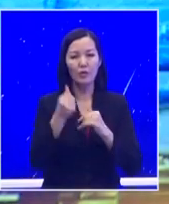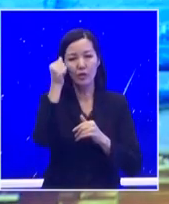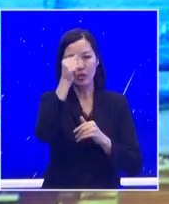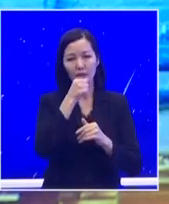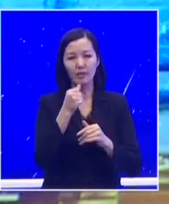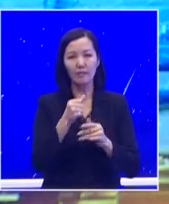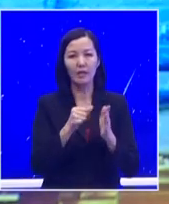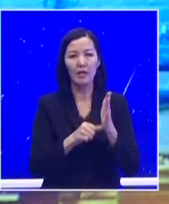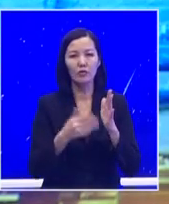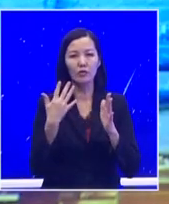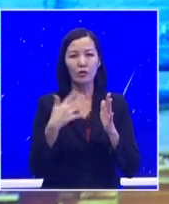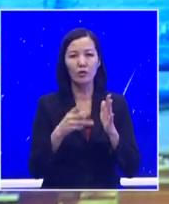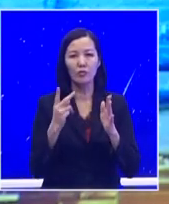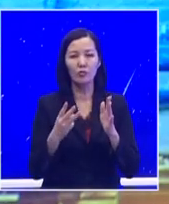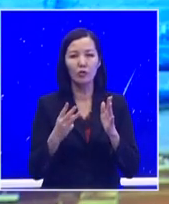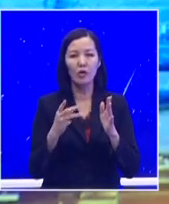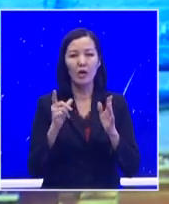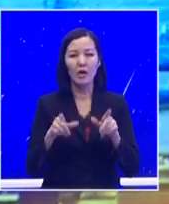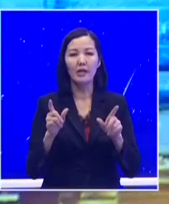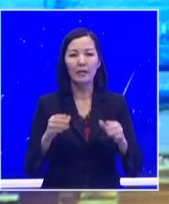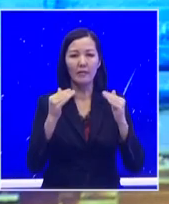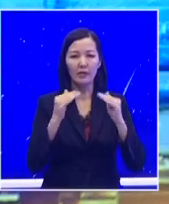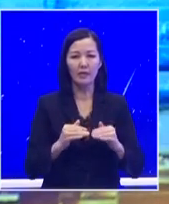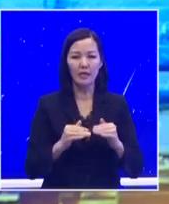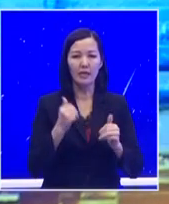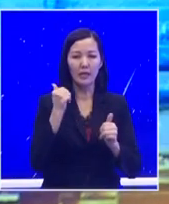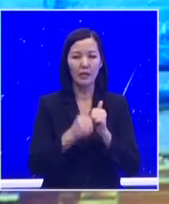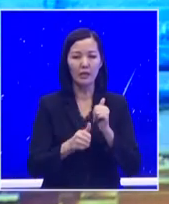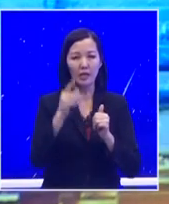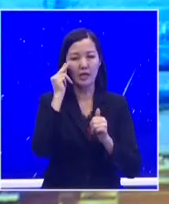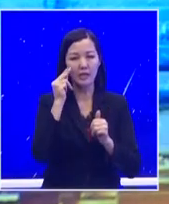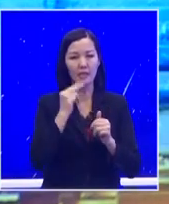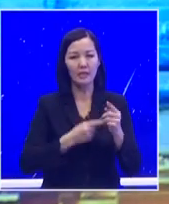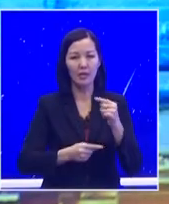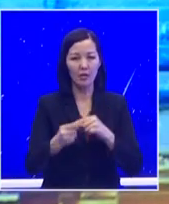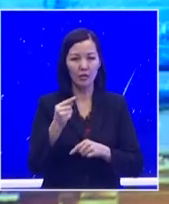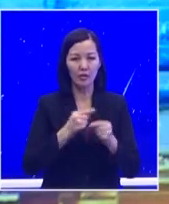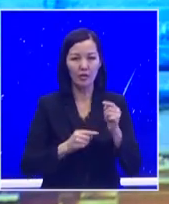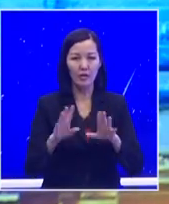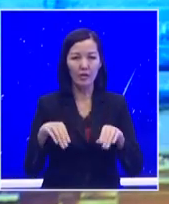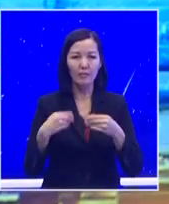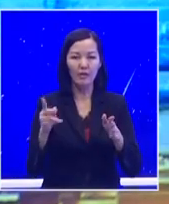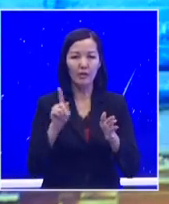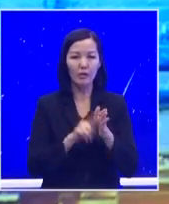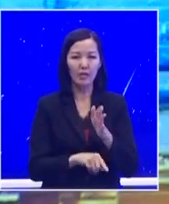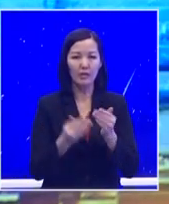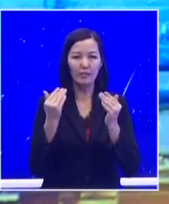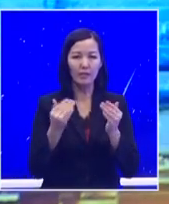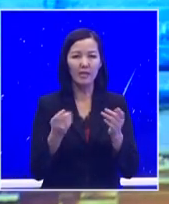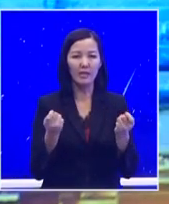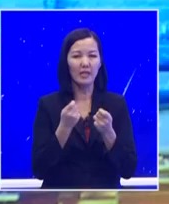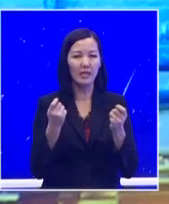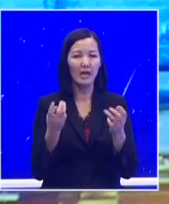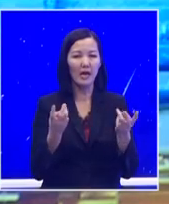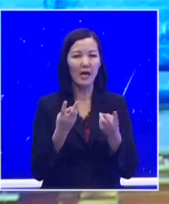қарағанда 653 адамға қысқарыпты. Жыл сайын ата жұртқа қоныс аударушыларға беріліп отырған жеңілдік биыл неге